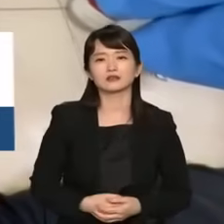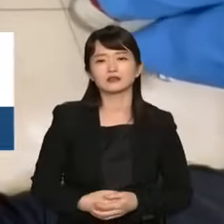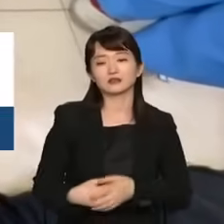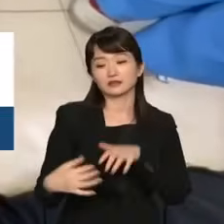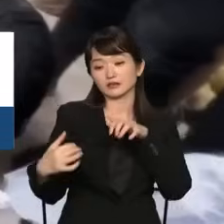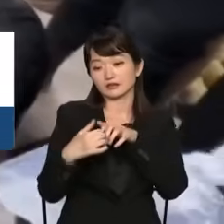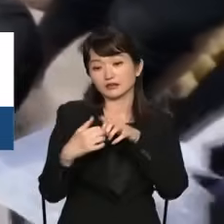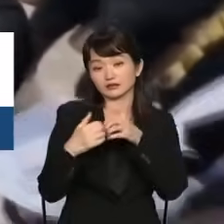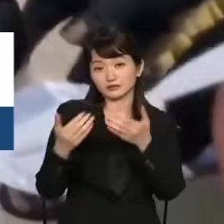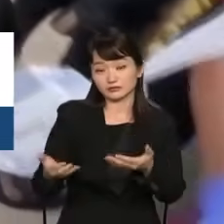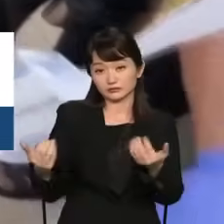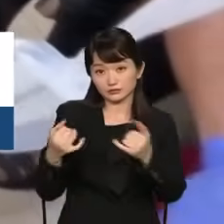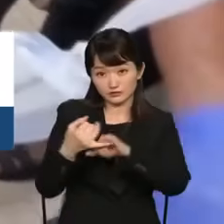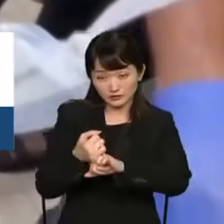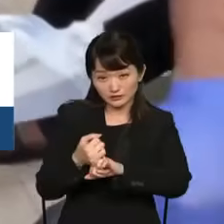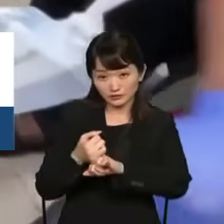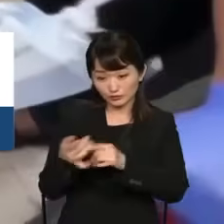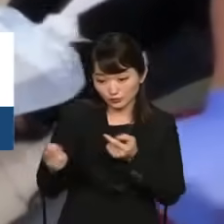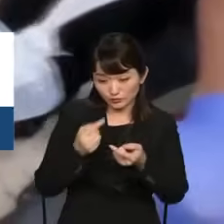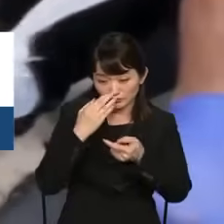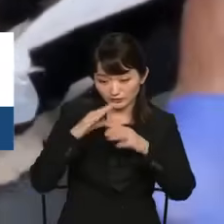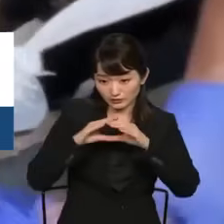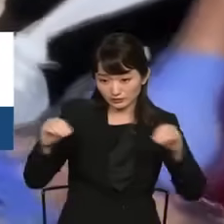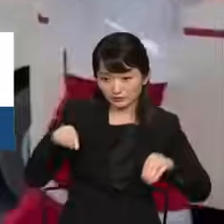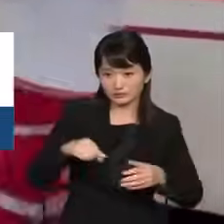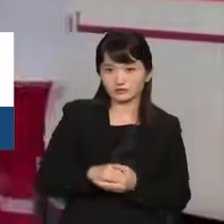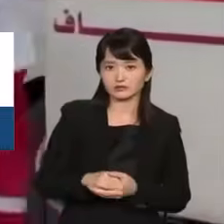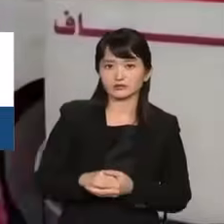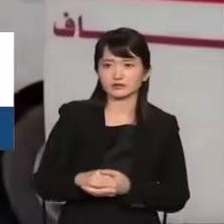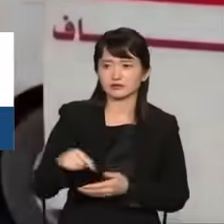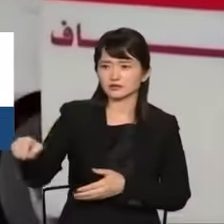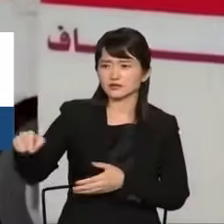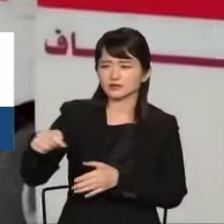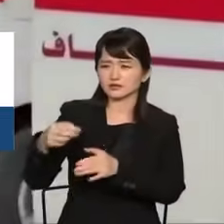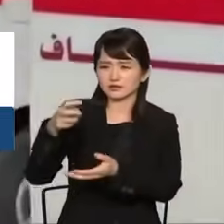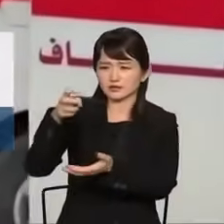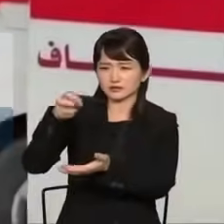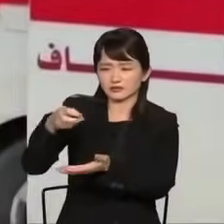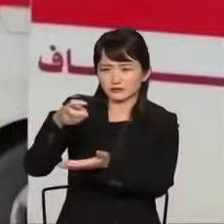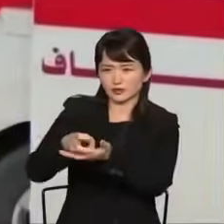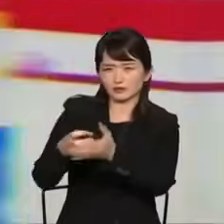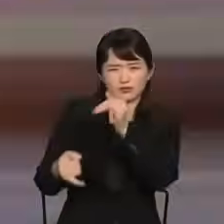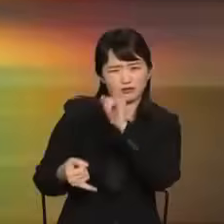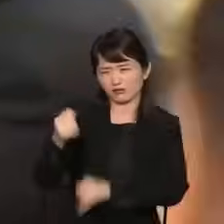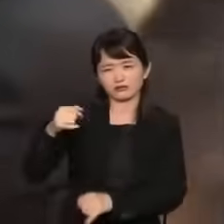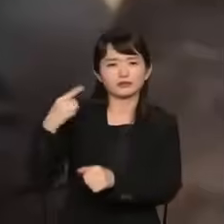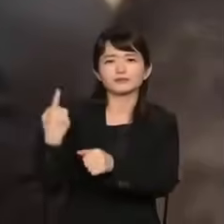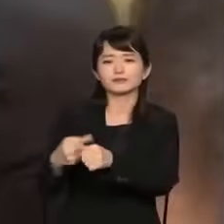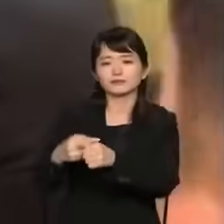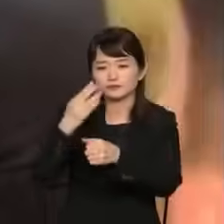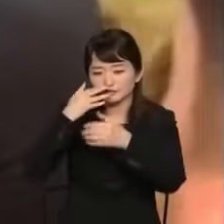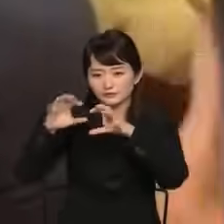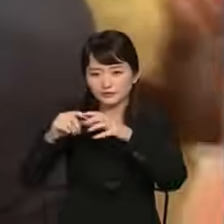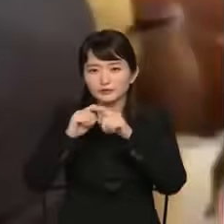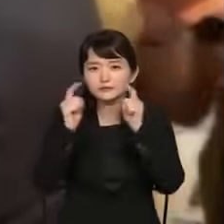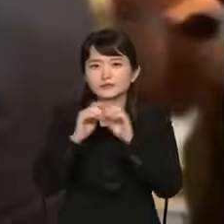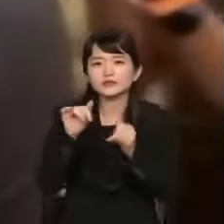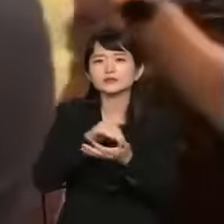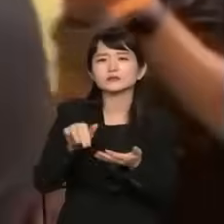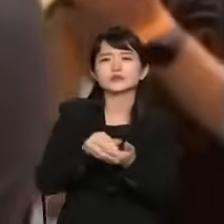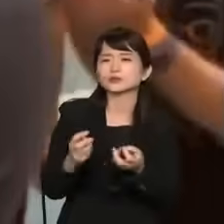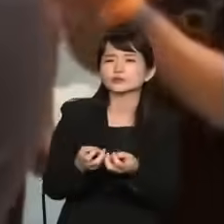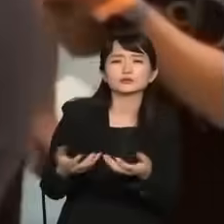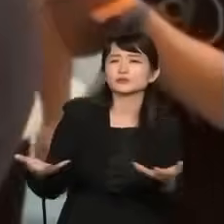협상을 중재해온 이집트도 인도주의의 가치를 노골적으로 위반했다고 지적했습니다. 이스라엘은 민간인 피해가